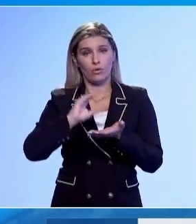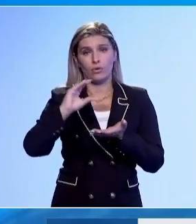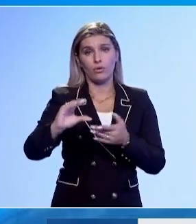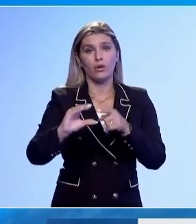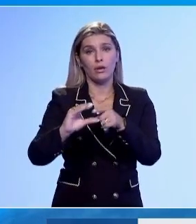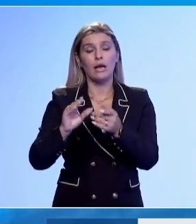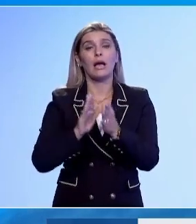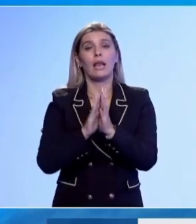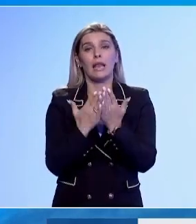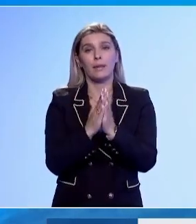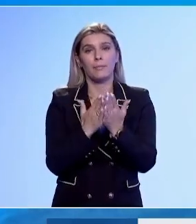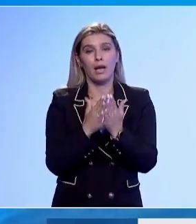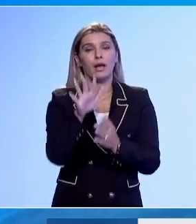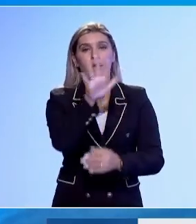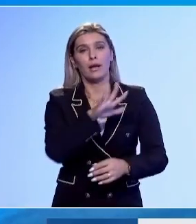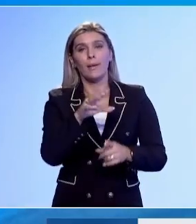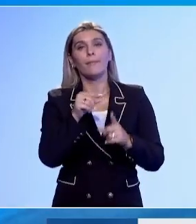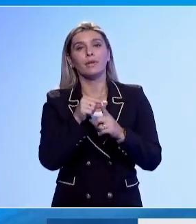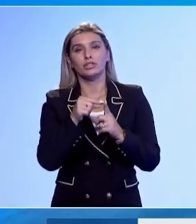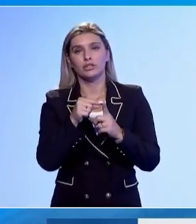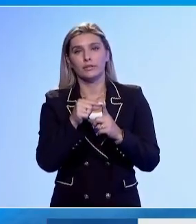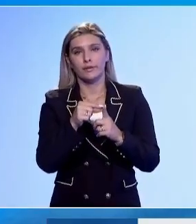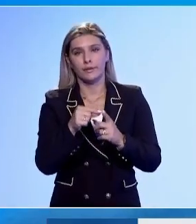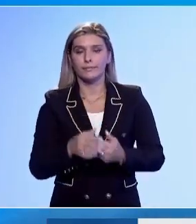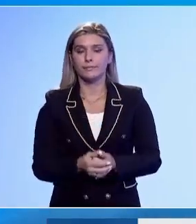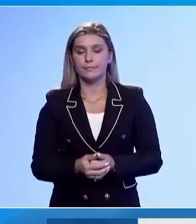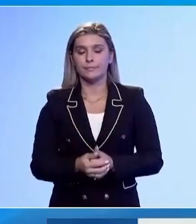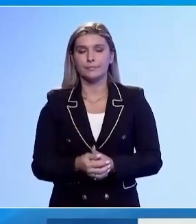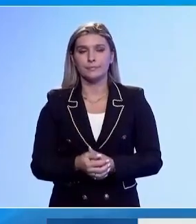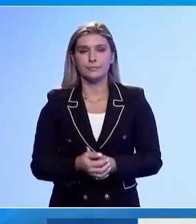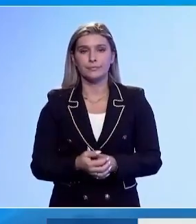e nxënësve në Luginë të Preshevës.